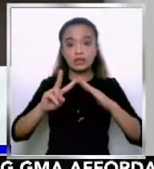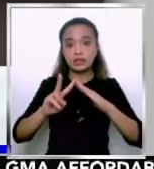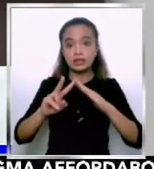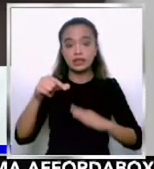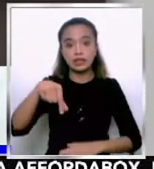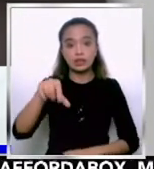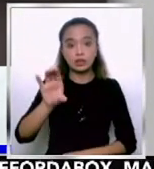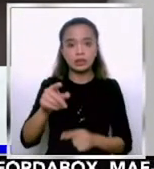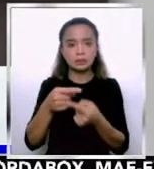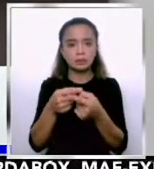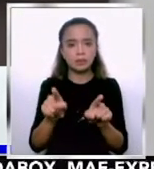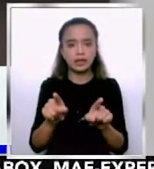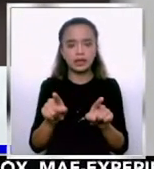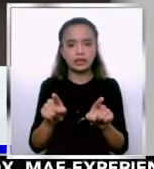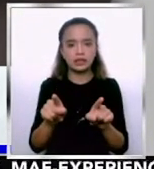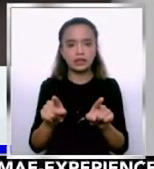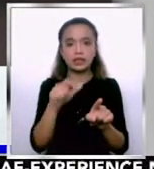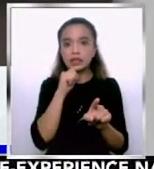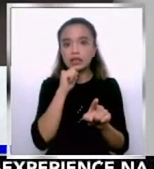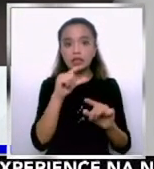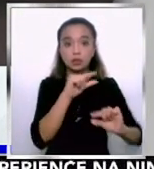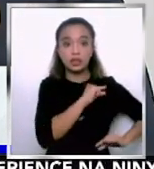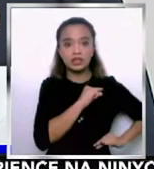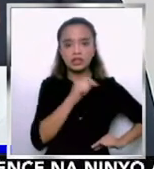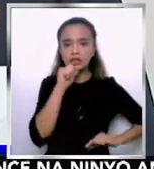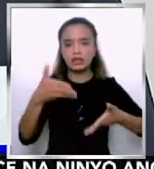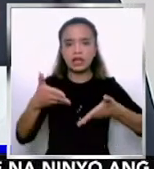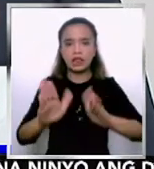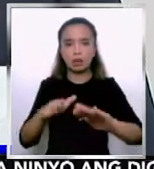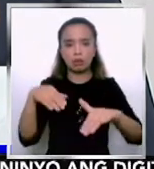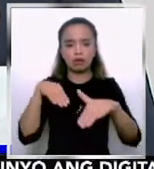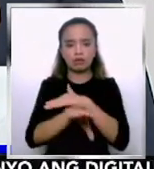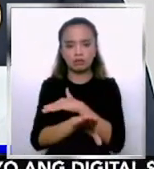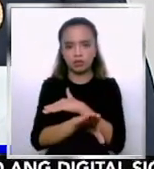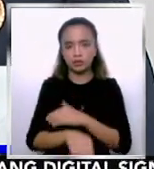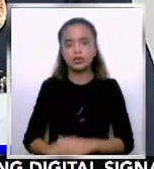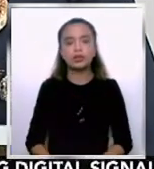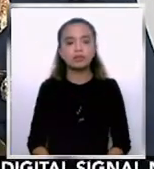pero hindi sila pinapasok ng mga gwardiya. Definitely, kung meron silang mga